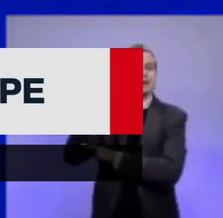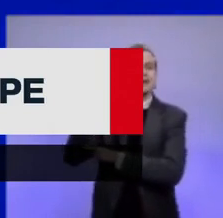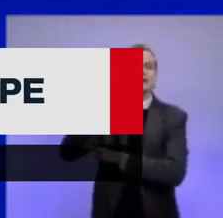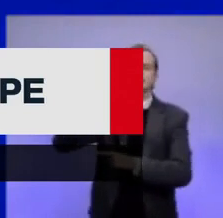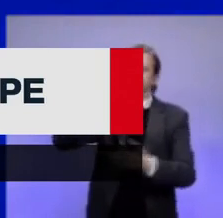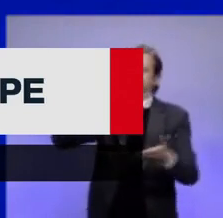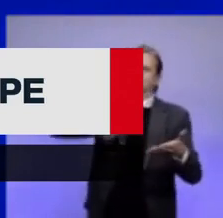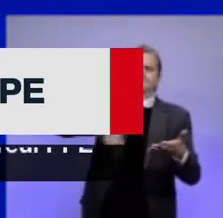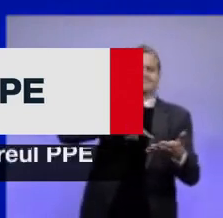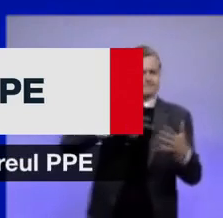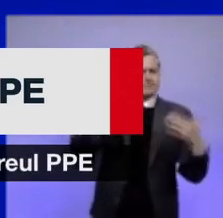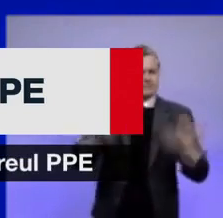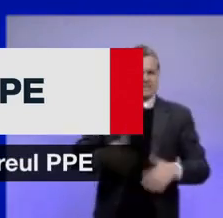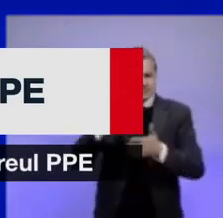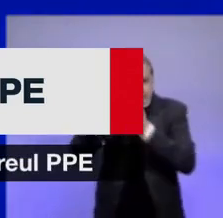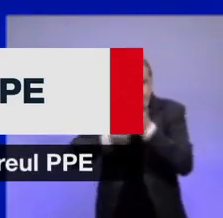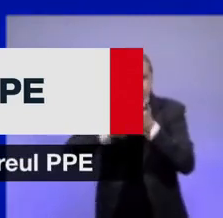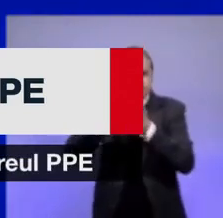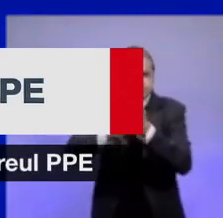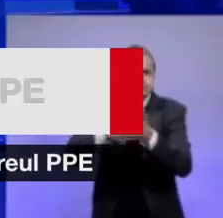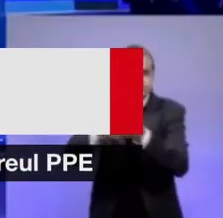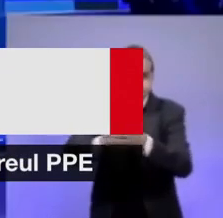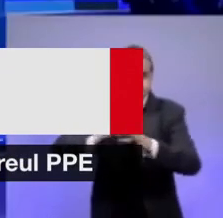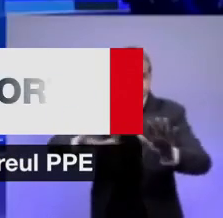PPE am acordat